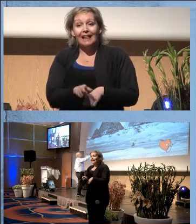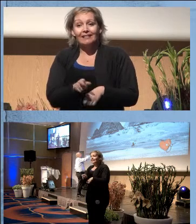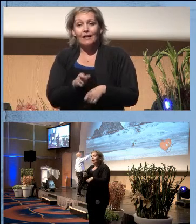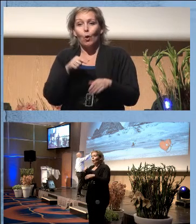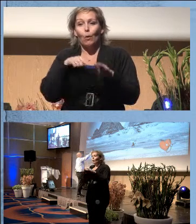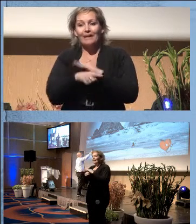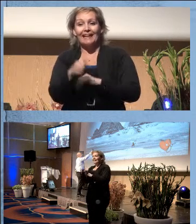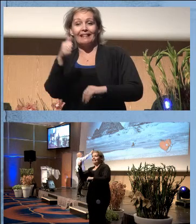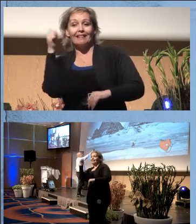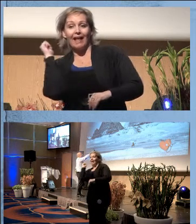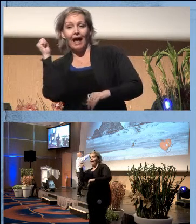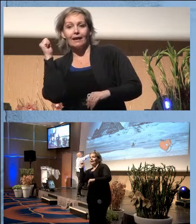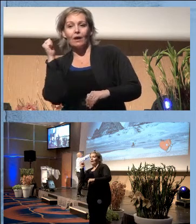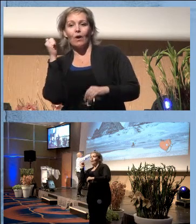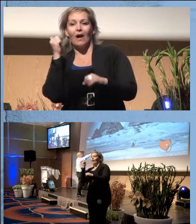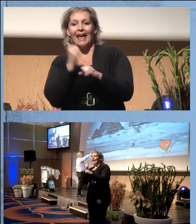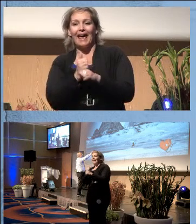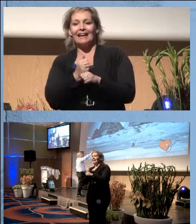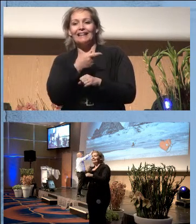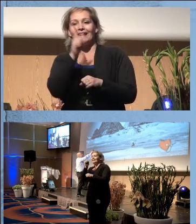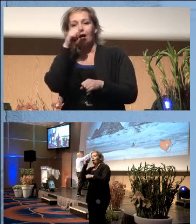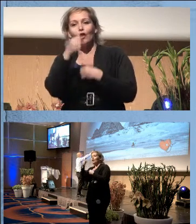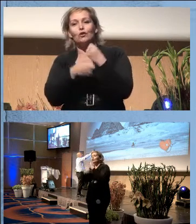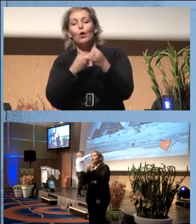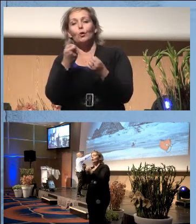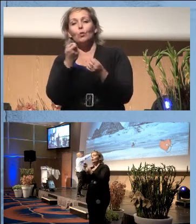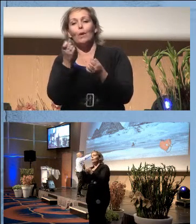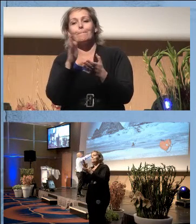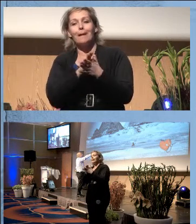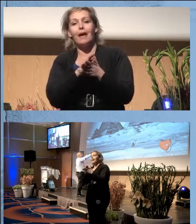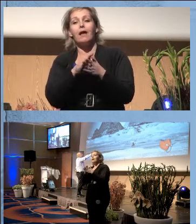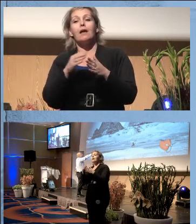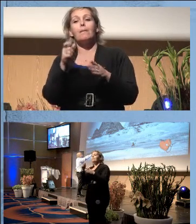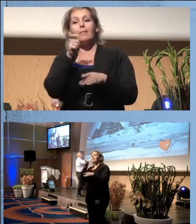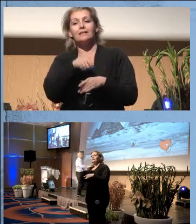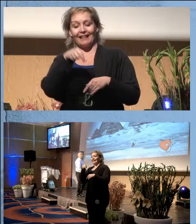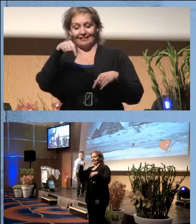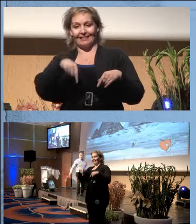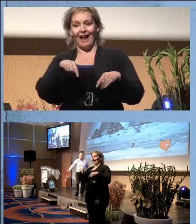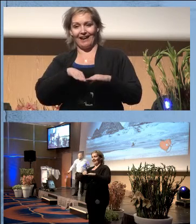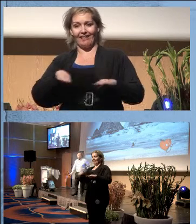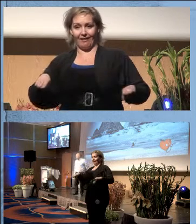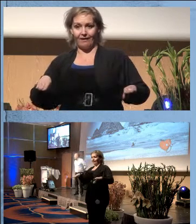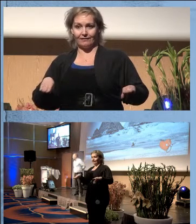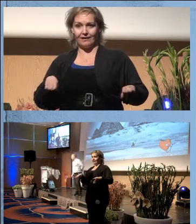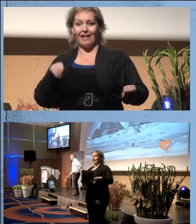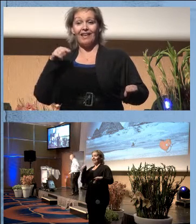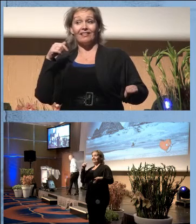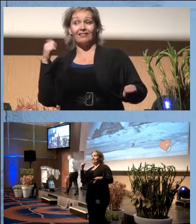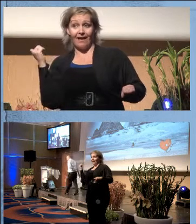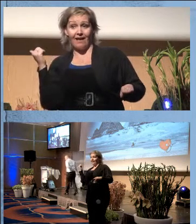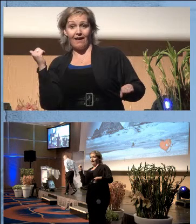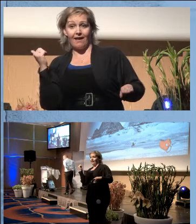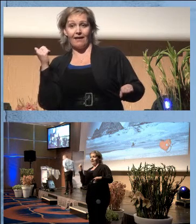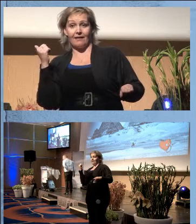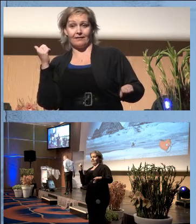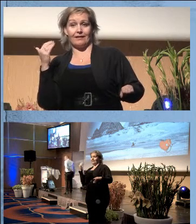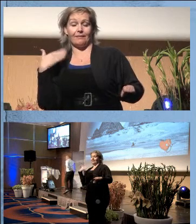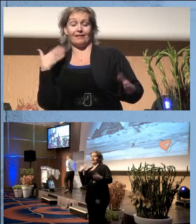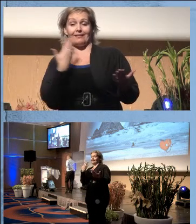inn der, og så er egentlig de som kan gjøre noe med pasienten der nede. Det er min